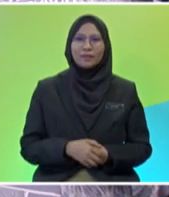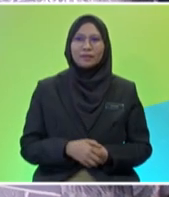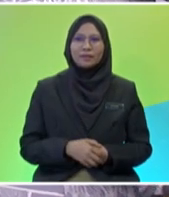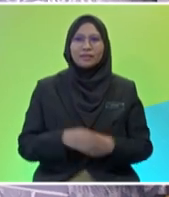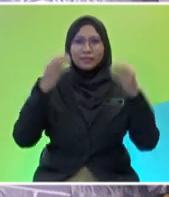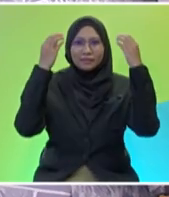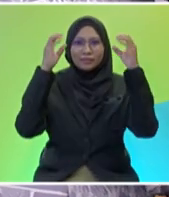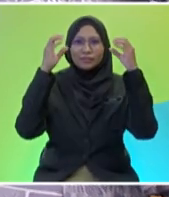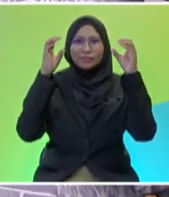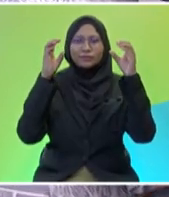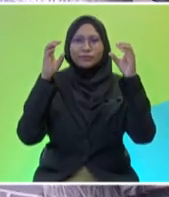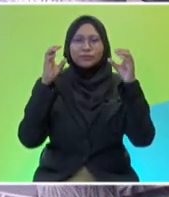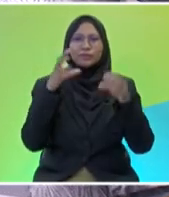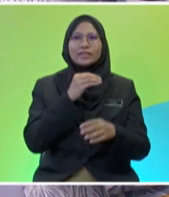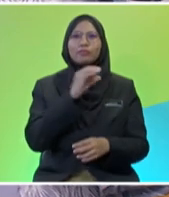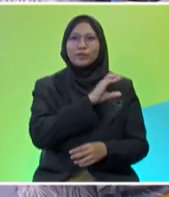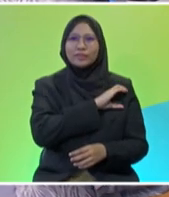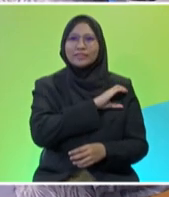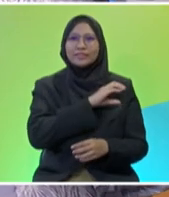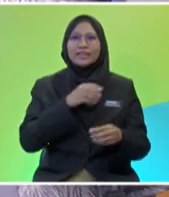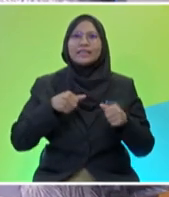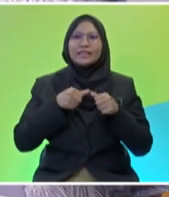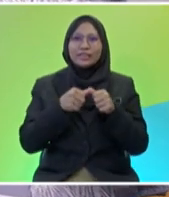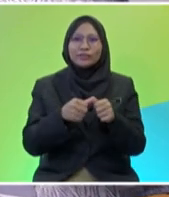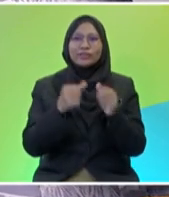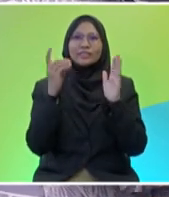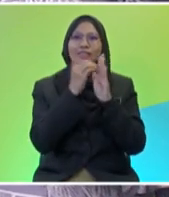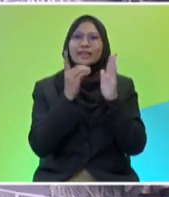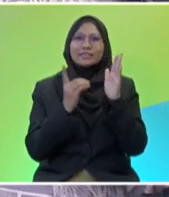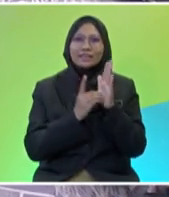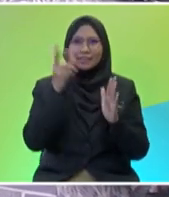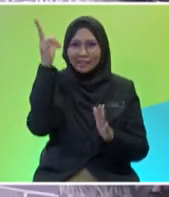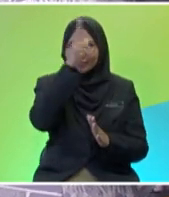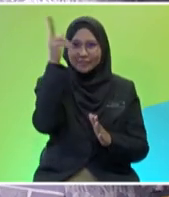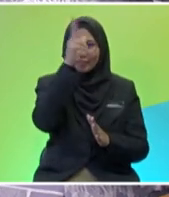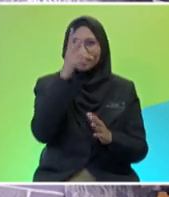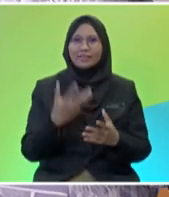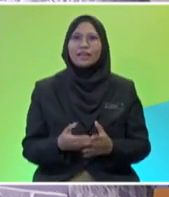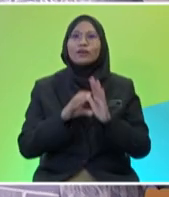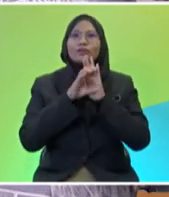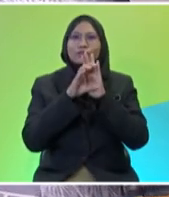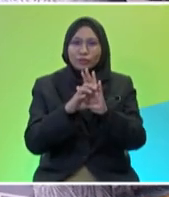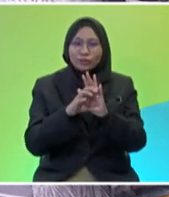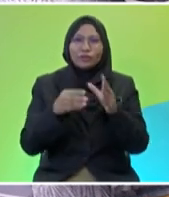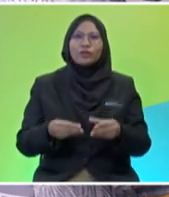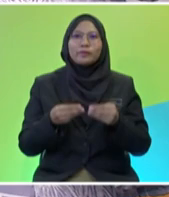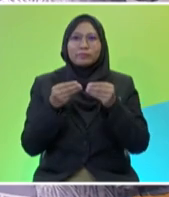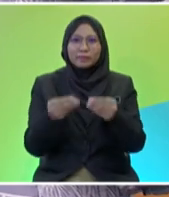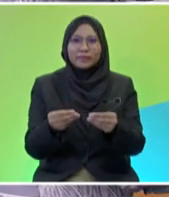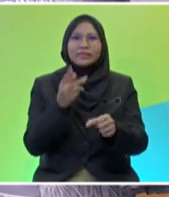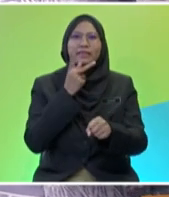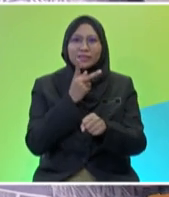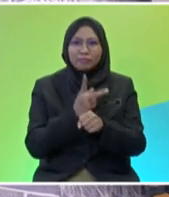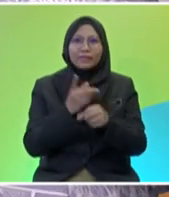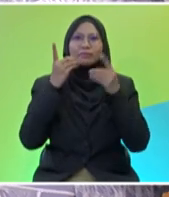ini adalah menjalankan dasar-dasar kerajaan contohnya dasar kerajaan yang Bagaimana memberi penghematan pendidikan